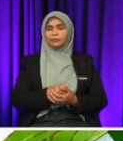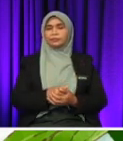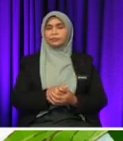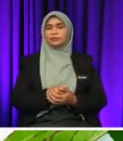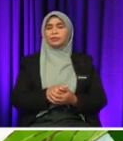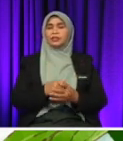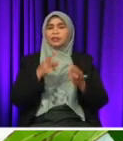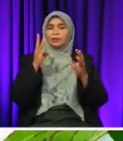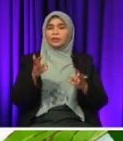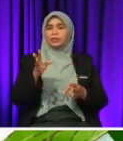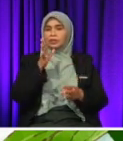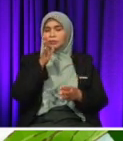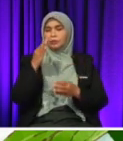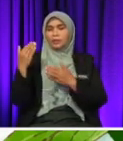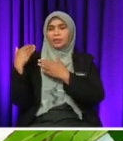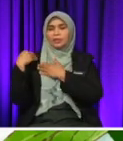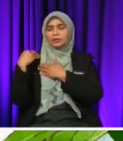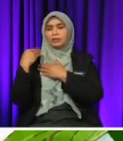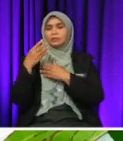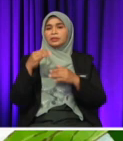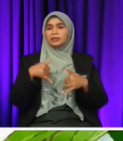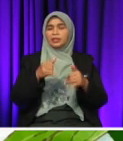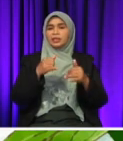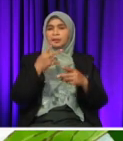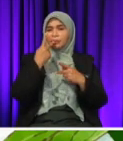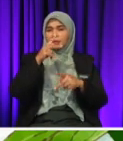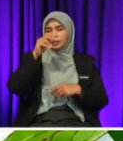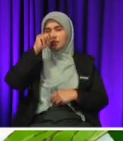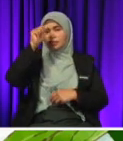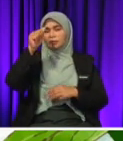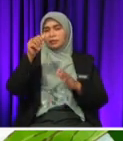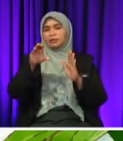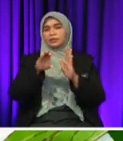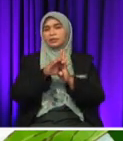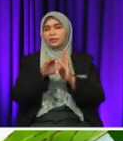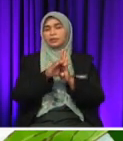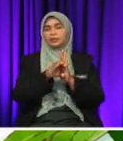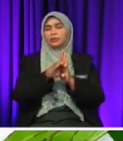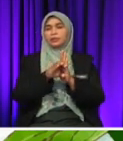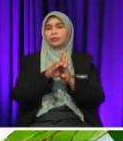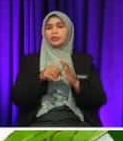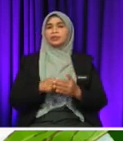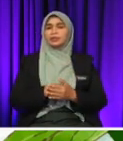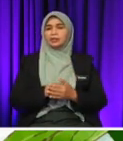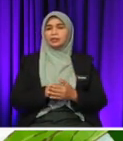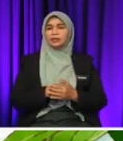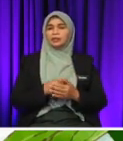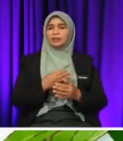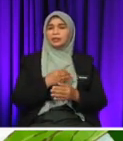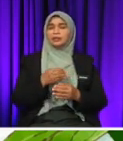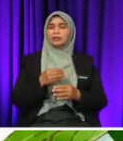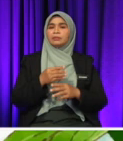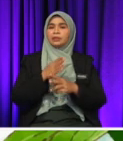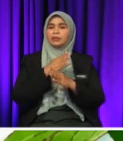watak ibu yang bertanggung jawab melaksanakan perintah Allah contohnya dan menentang bahasa tangan yang selama ini menggerakkan